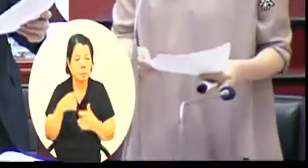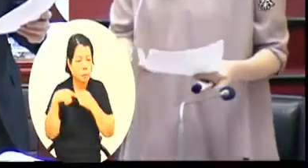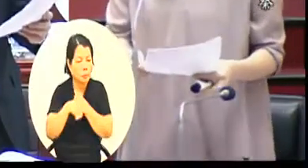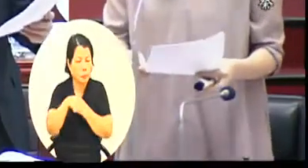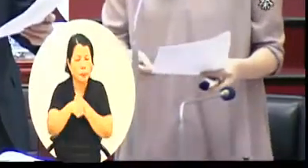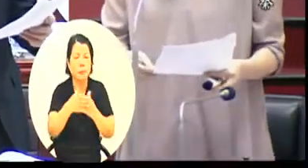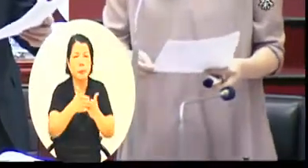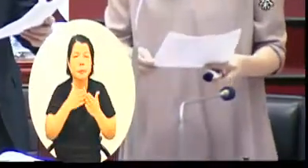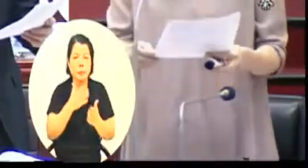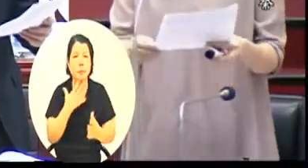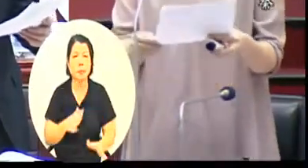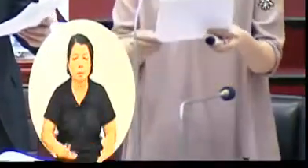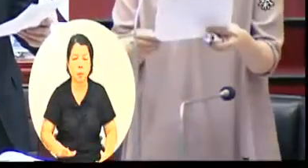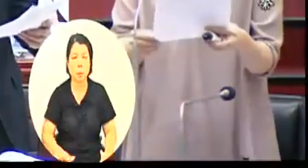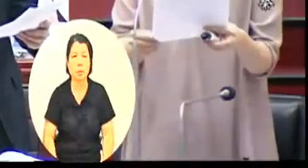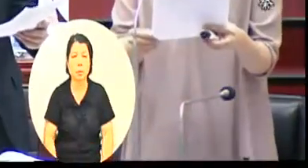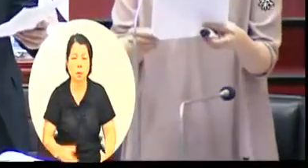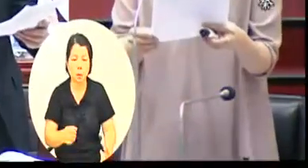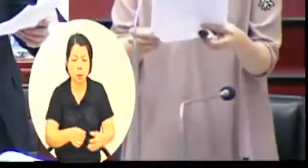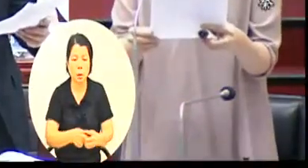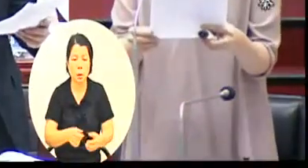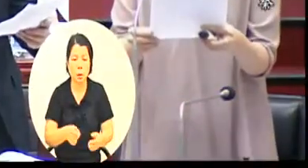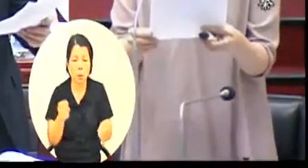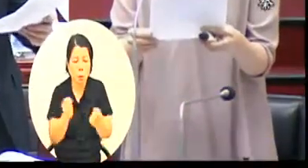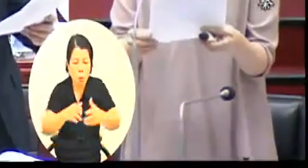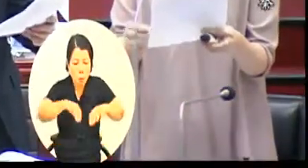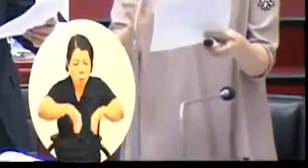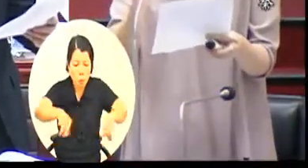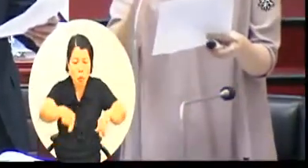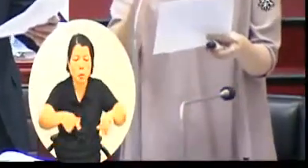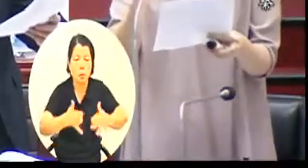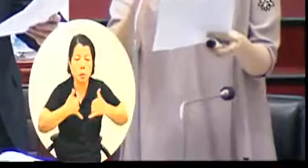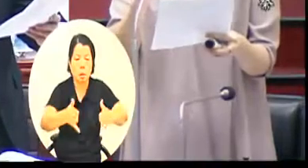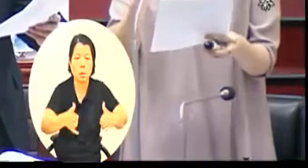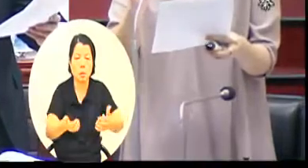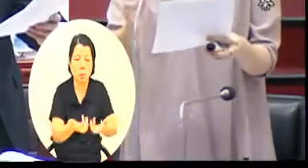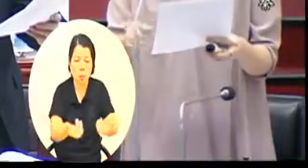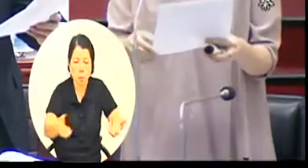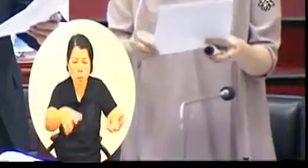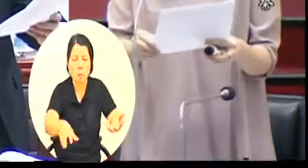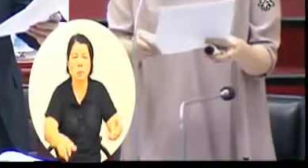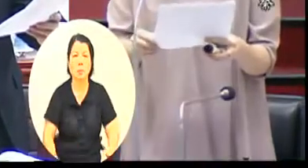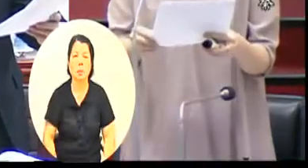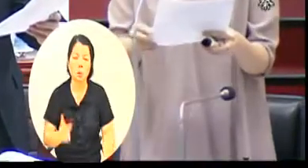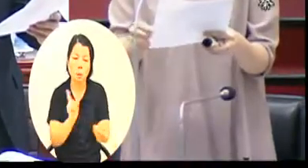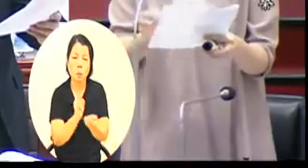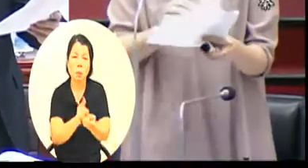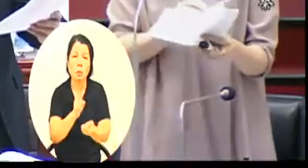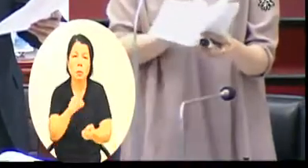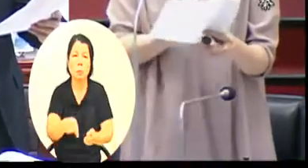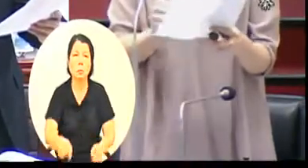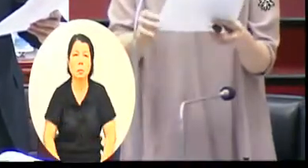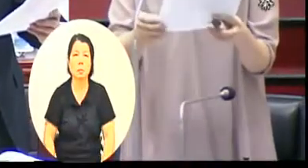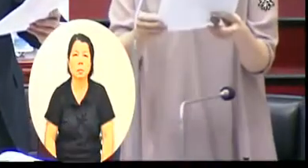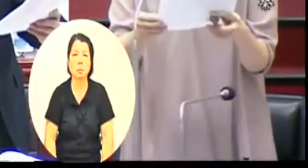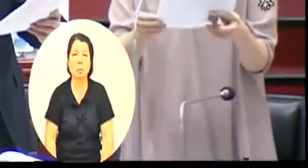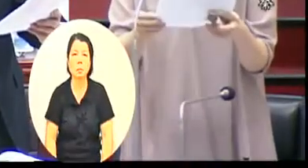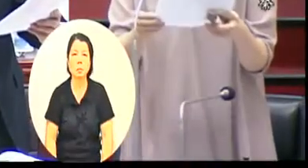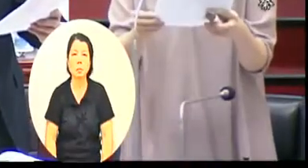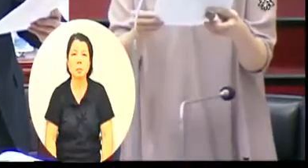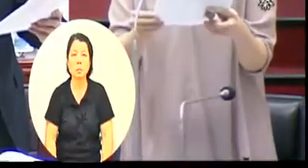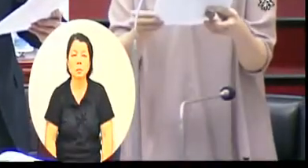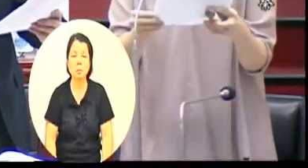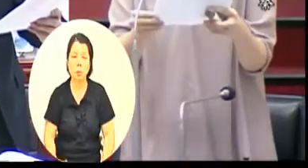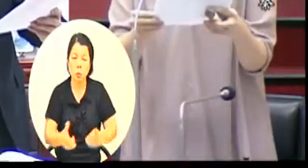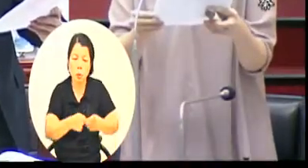话，它是大概有提到说，它距离这些所谓的道，它的面临道路宽度啊，它对于这些什么跟什